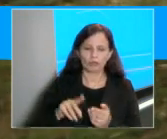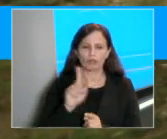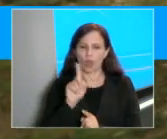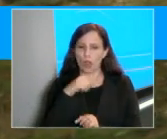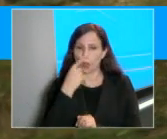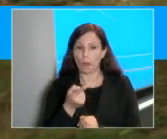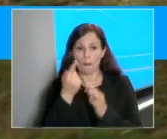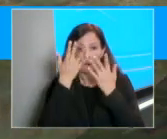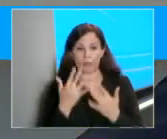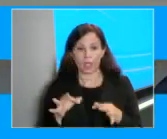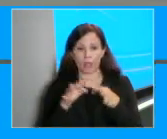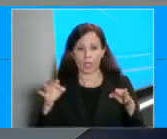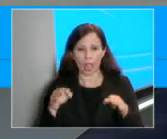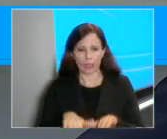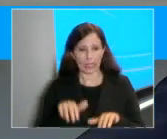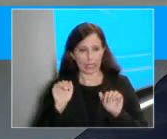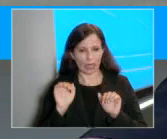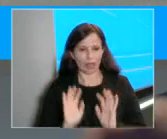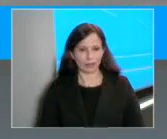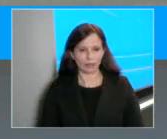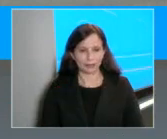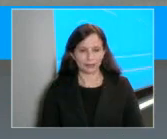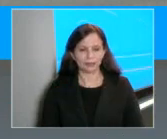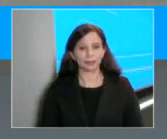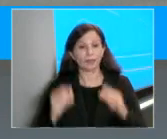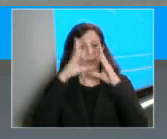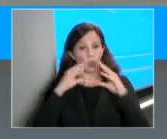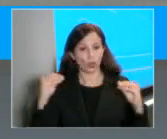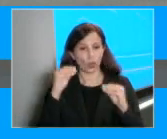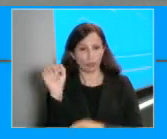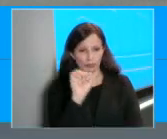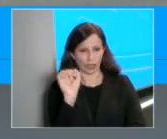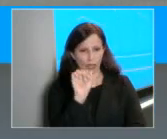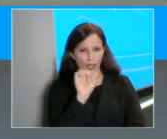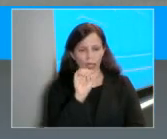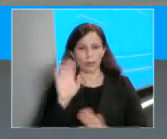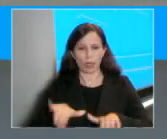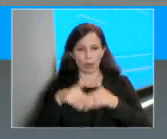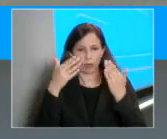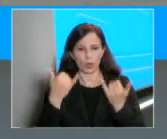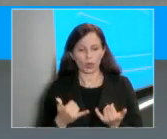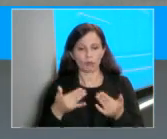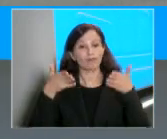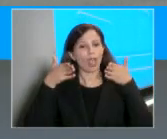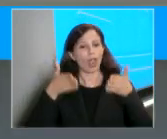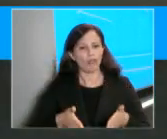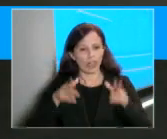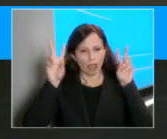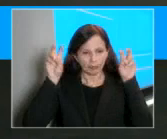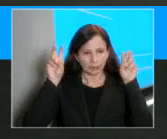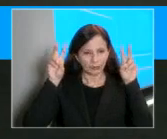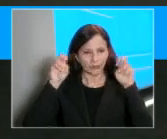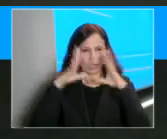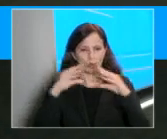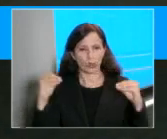צוין מתי תחל הנסיגה. ונהגי המוניות יקיימו הבוקר מסע הלוויה לענף המוניות